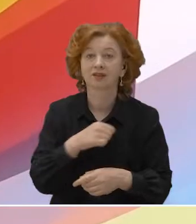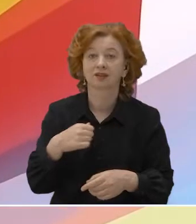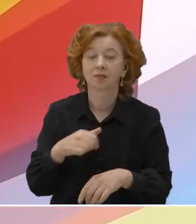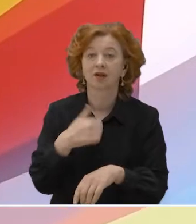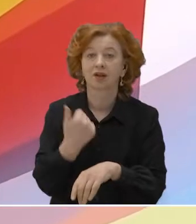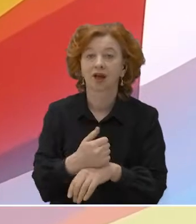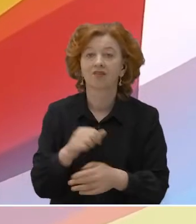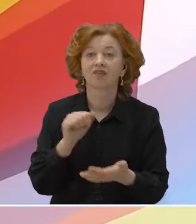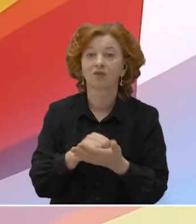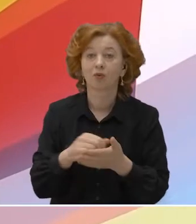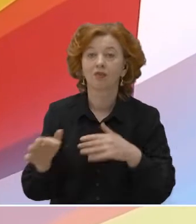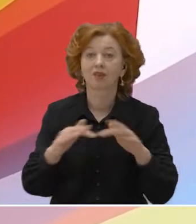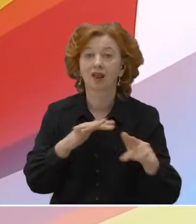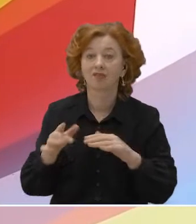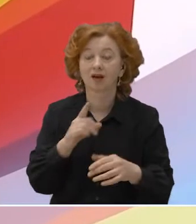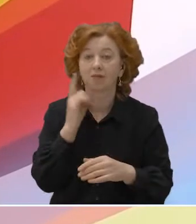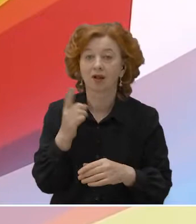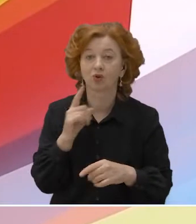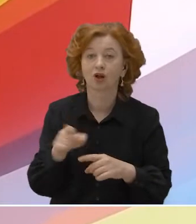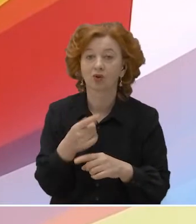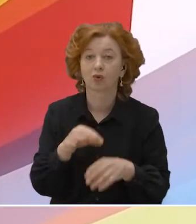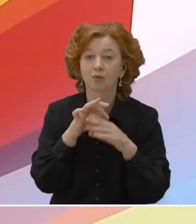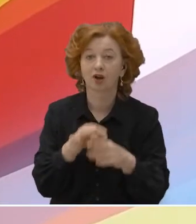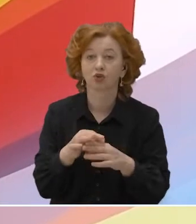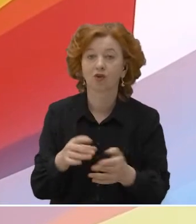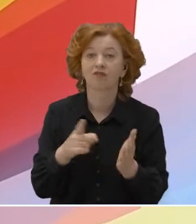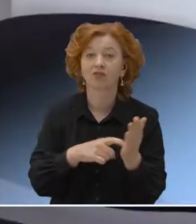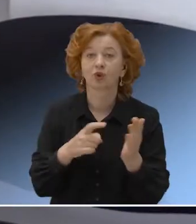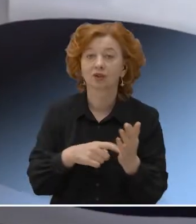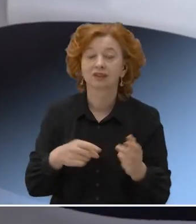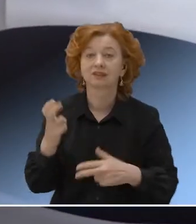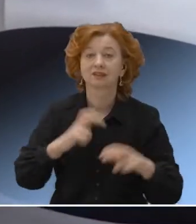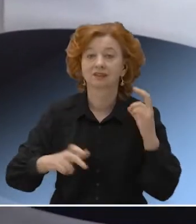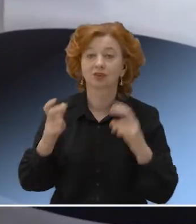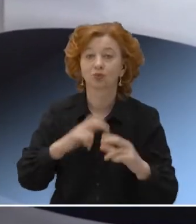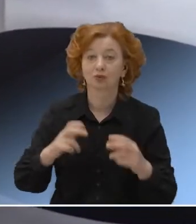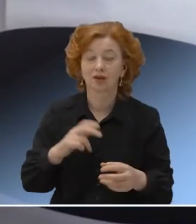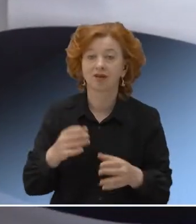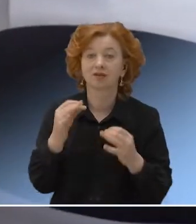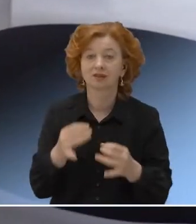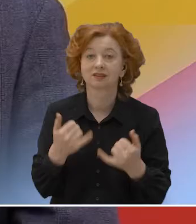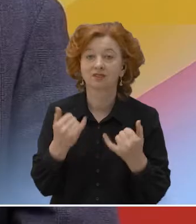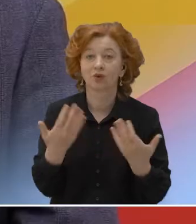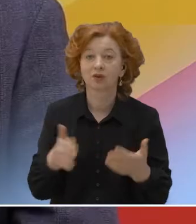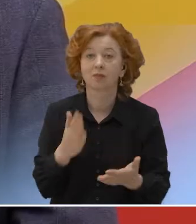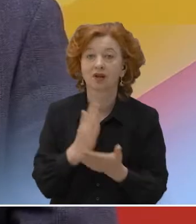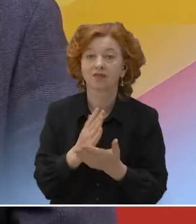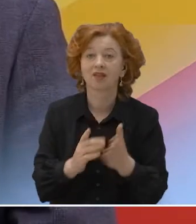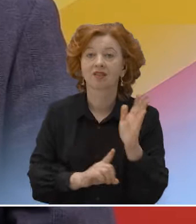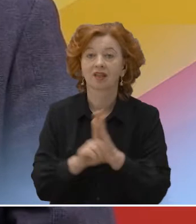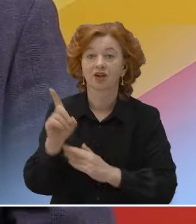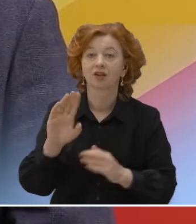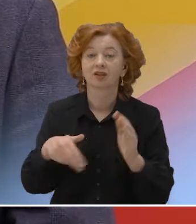из целей форума под названием «Деловая молодежь Дона», который прошел в Донецке на базе Института Южного университета. Сегодня мы являемся